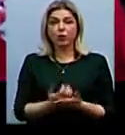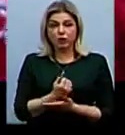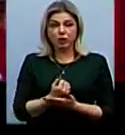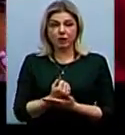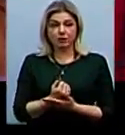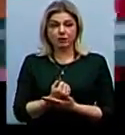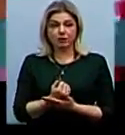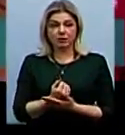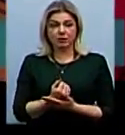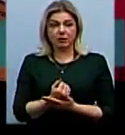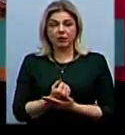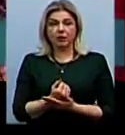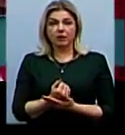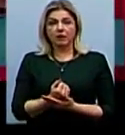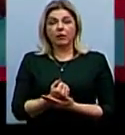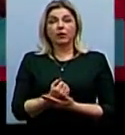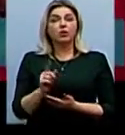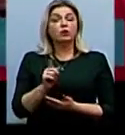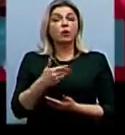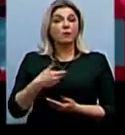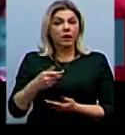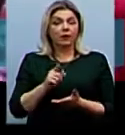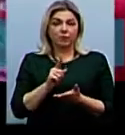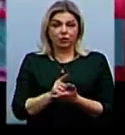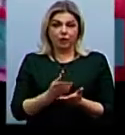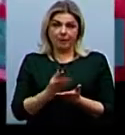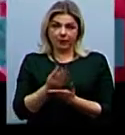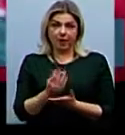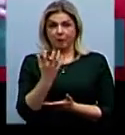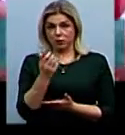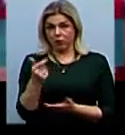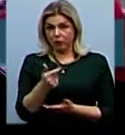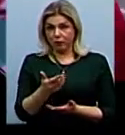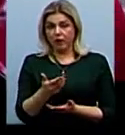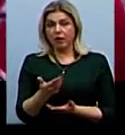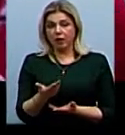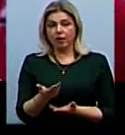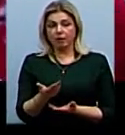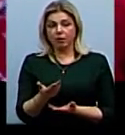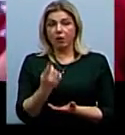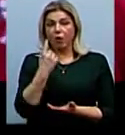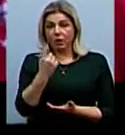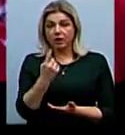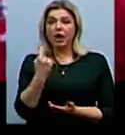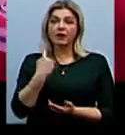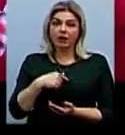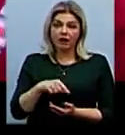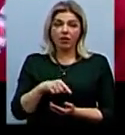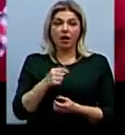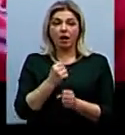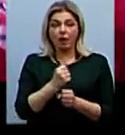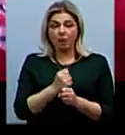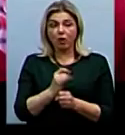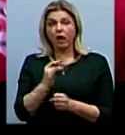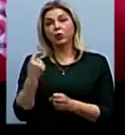нас прийшли рахунки. Це жахливо. Це виходить, ми повинні заплатити десь 500 рублів, гривень, так. Один вимагає, бо він працював, і